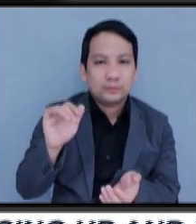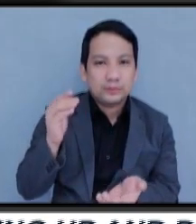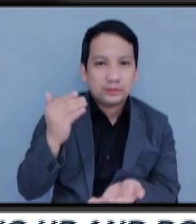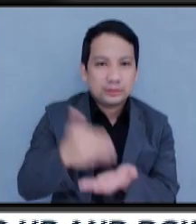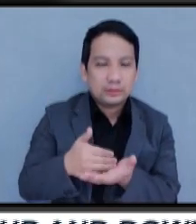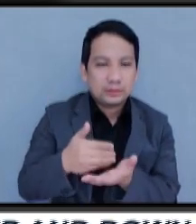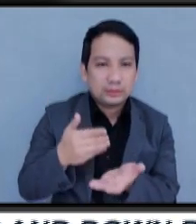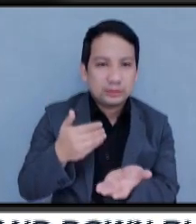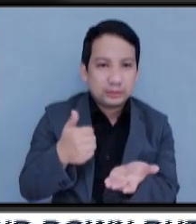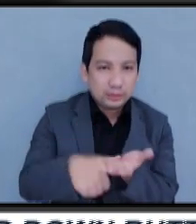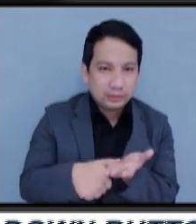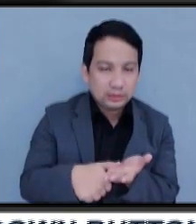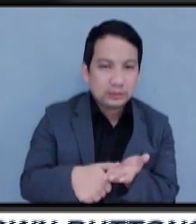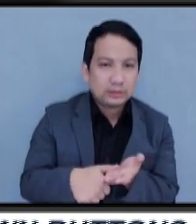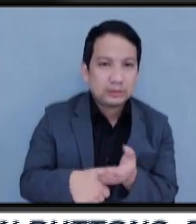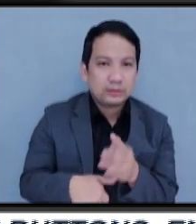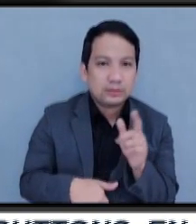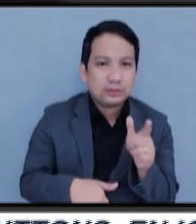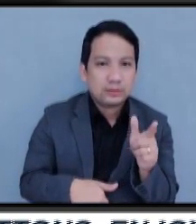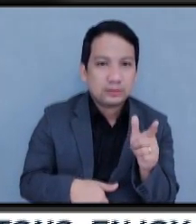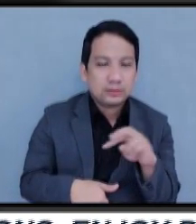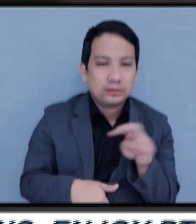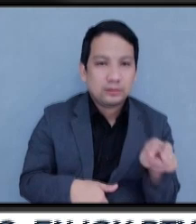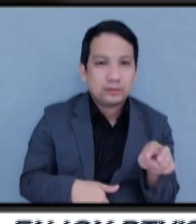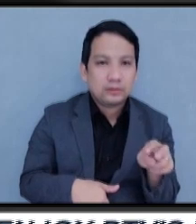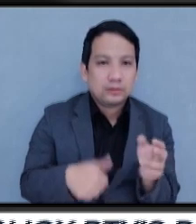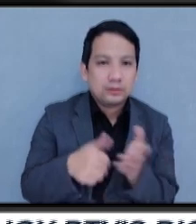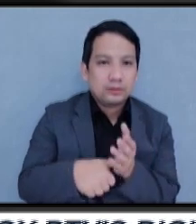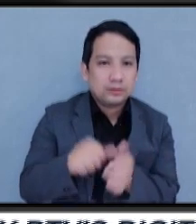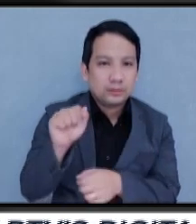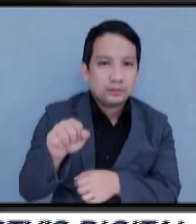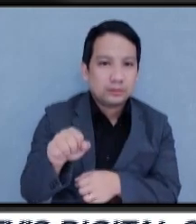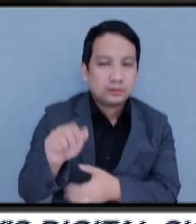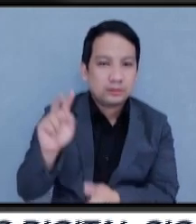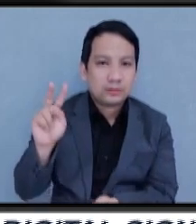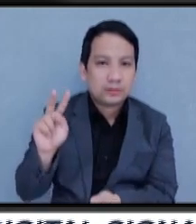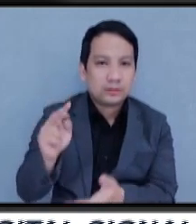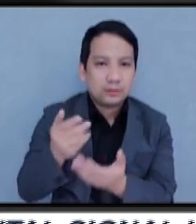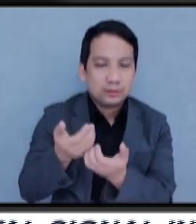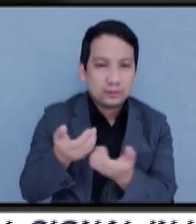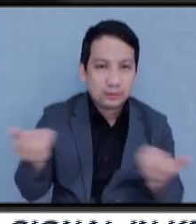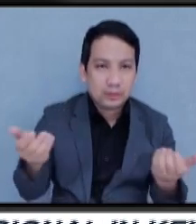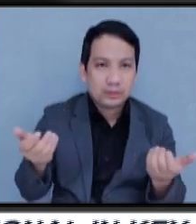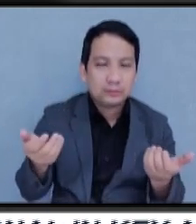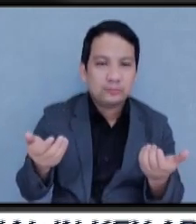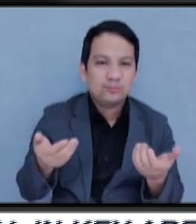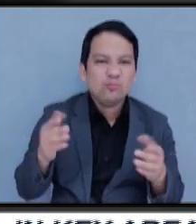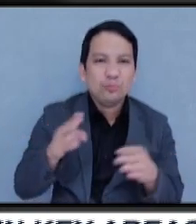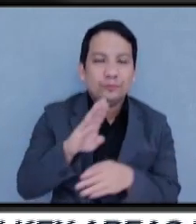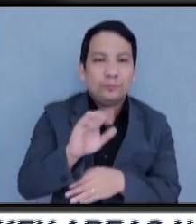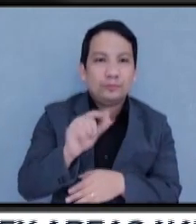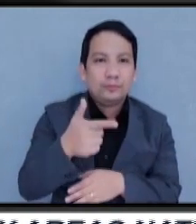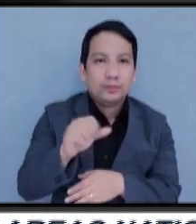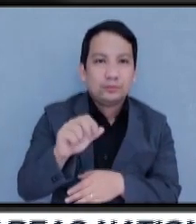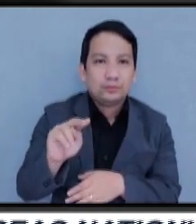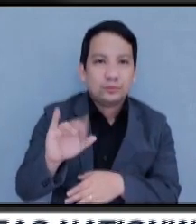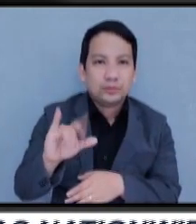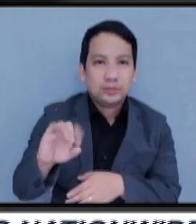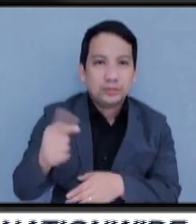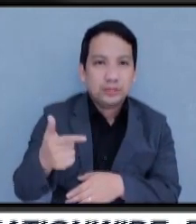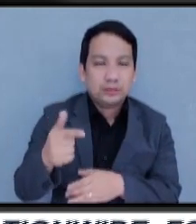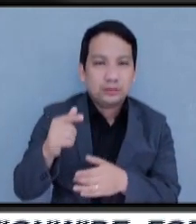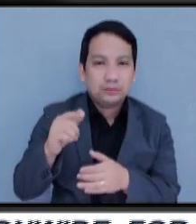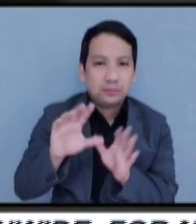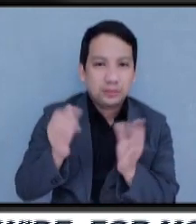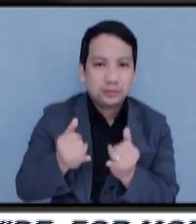mahigit sa 22,000 ang bumoto ng Yes na hatiin ang bagong silang habang mahigit sa 2,000 lamang ang